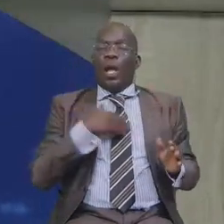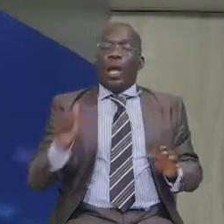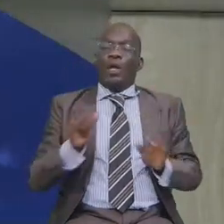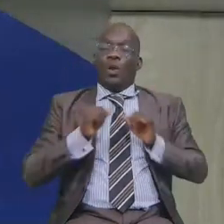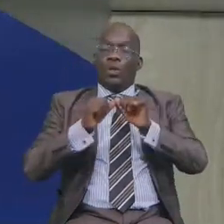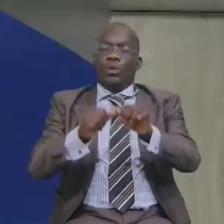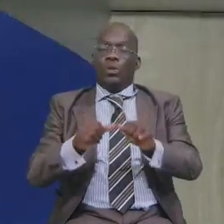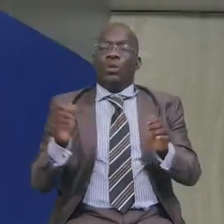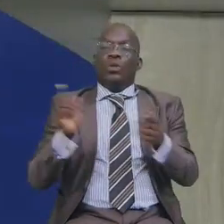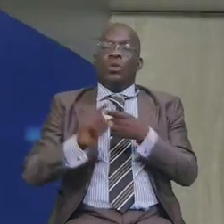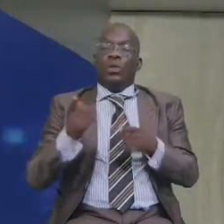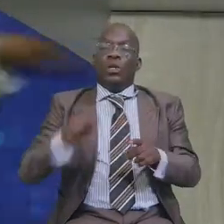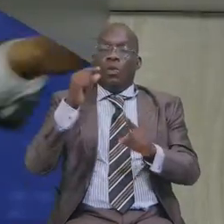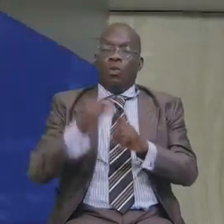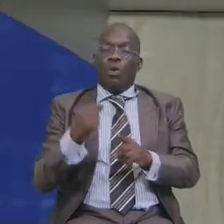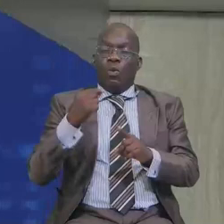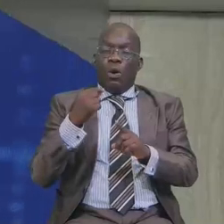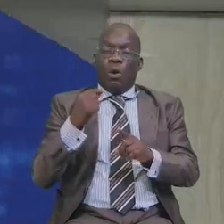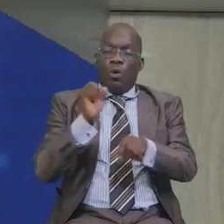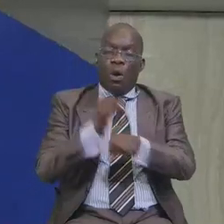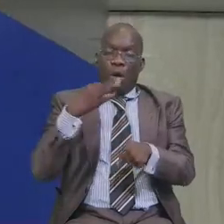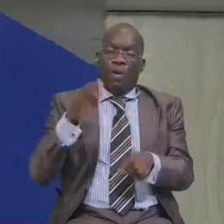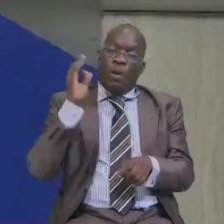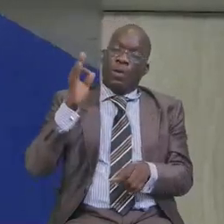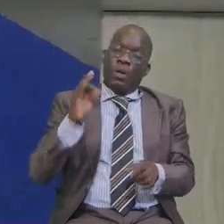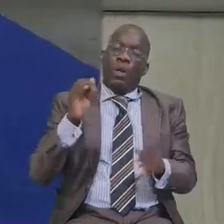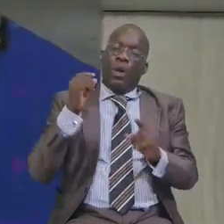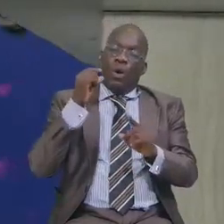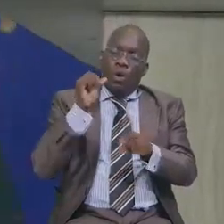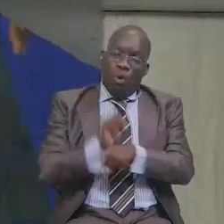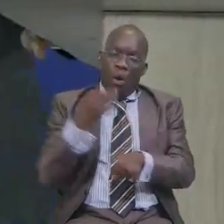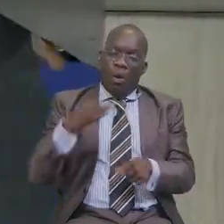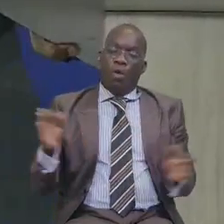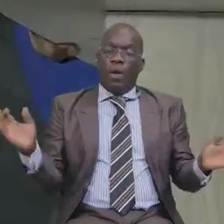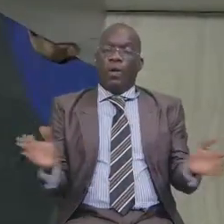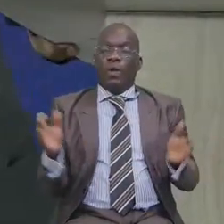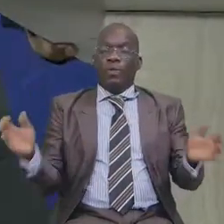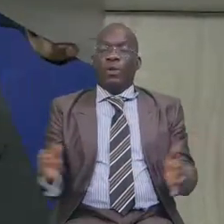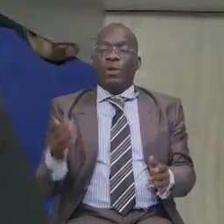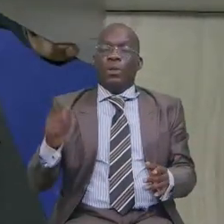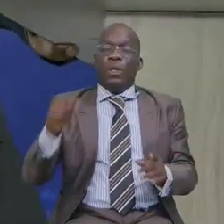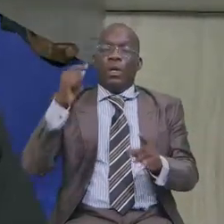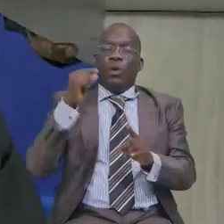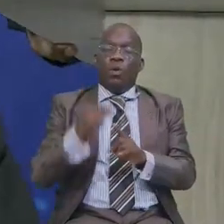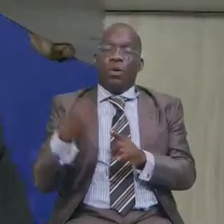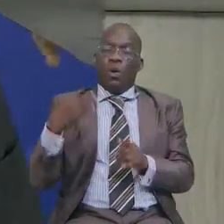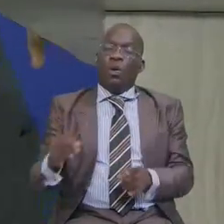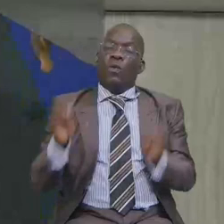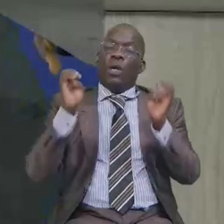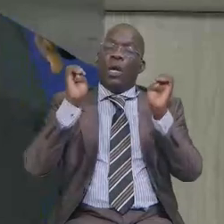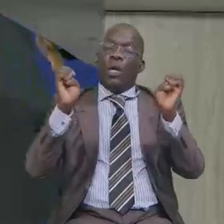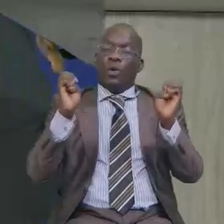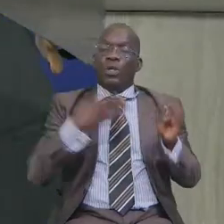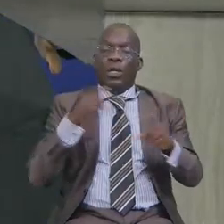de l'évangélisation, à l'œuvre de l'édification et à l'œuvre de la